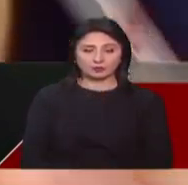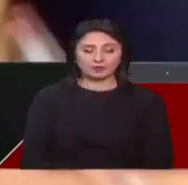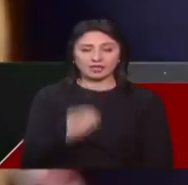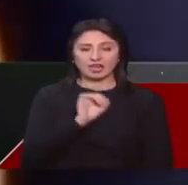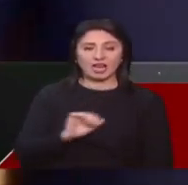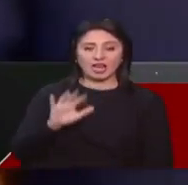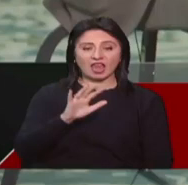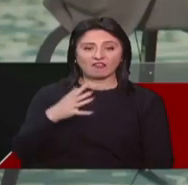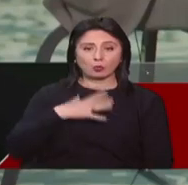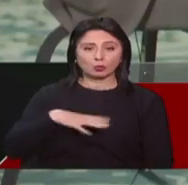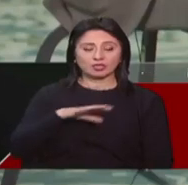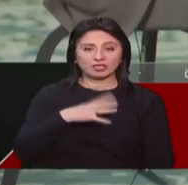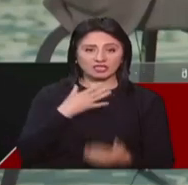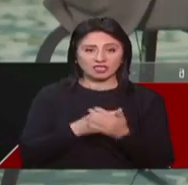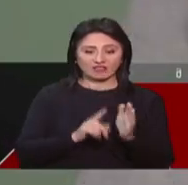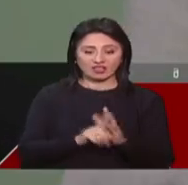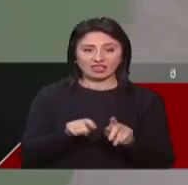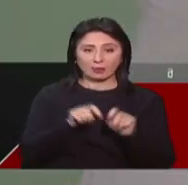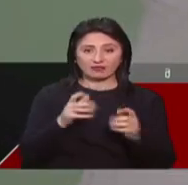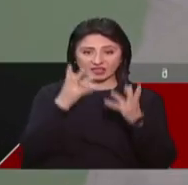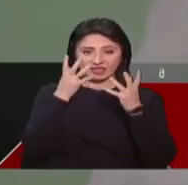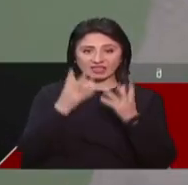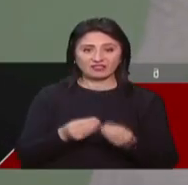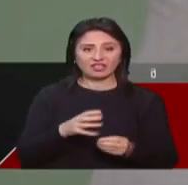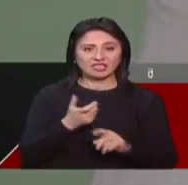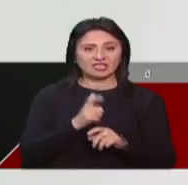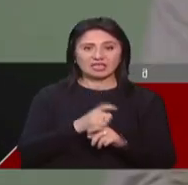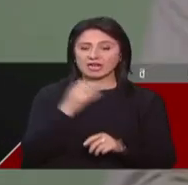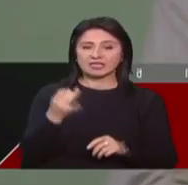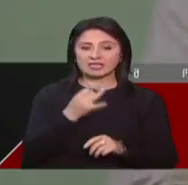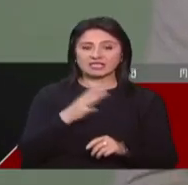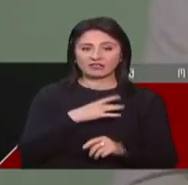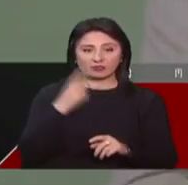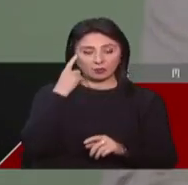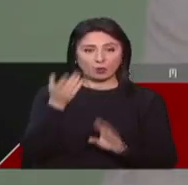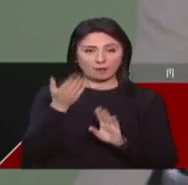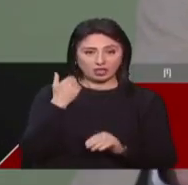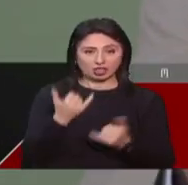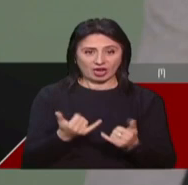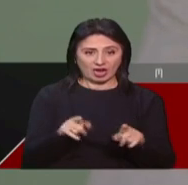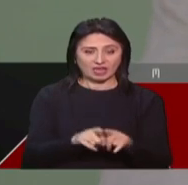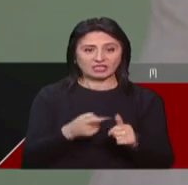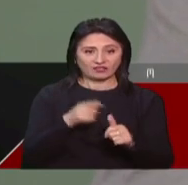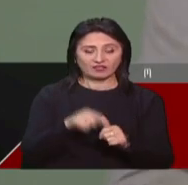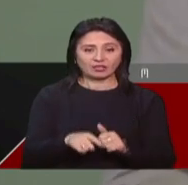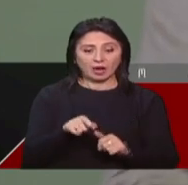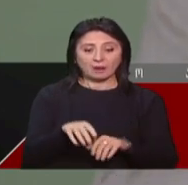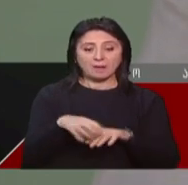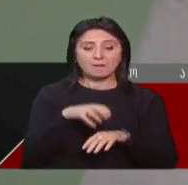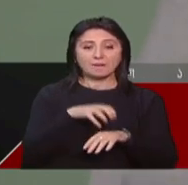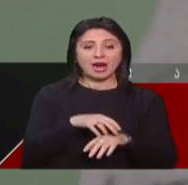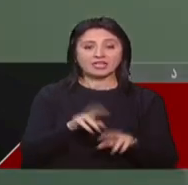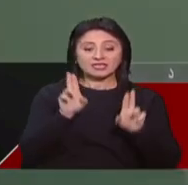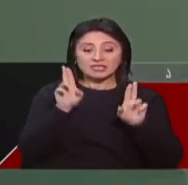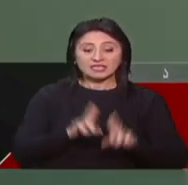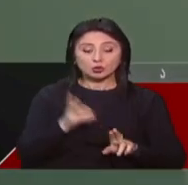ევროპული საქართველო თავის დაფუძნების დღიდან იყო ძალიან საინტერესო, ფიქრობდი მაშინაც და ეხლაც ვთვლი, რომ აქ პარტიას